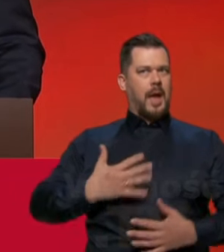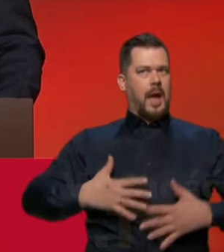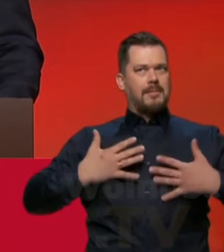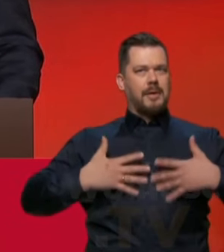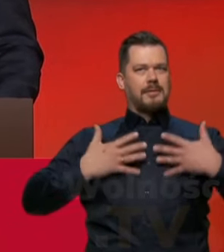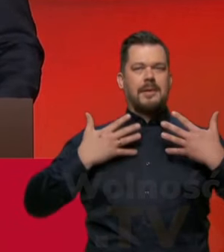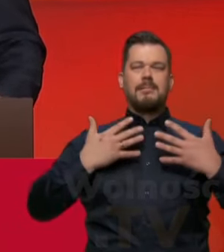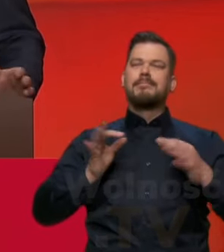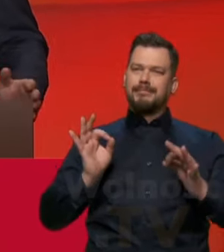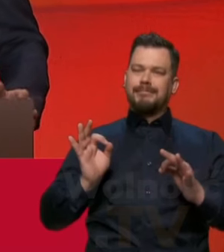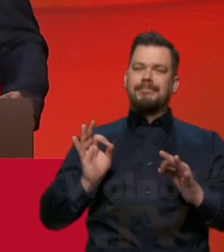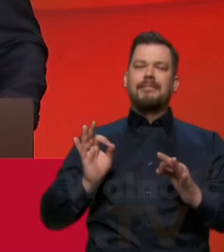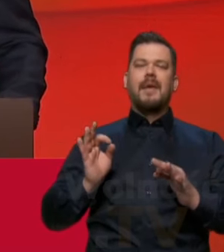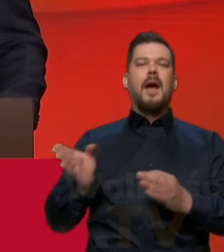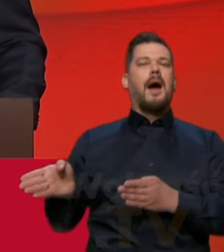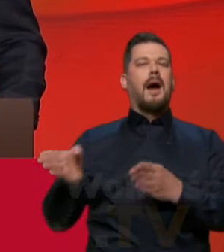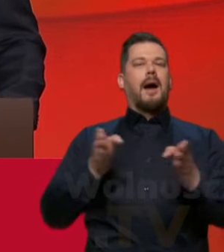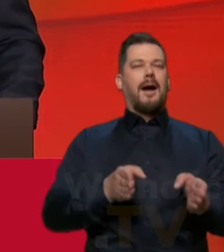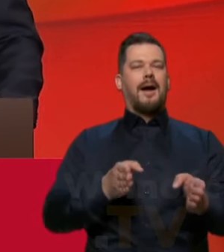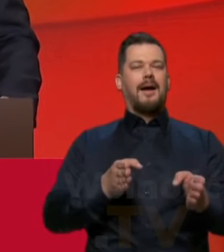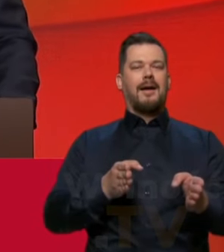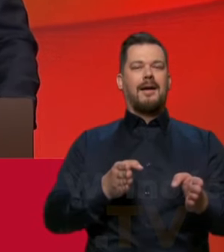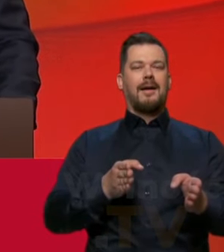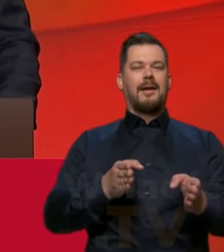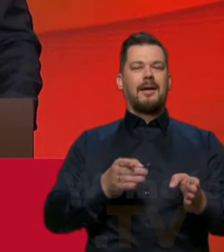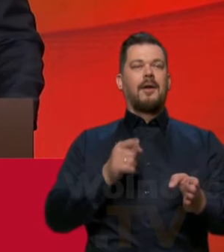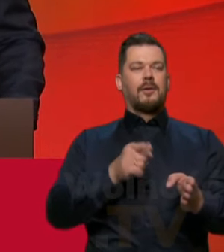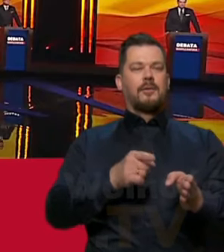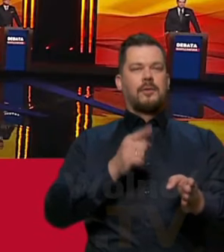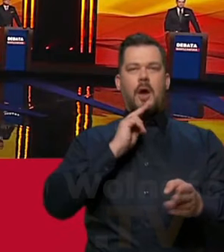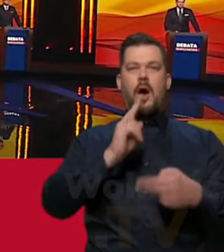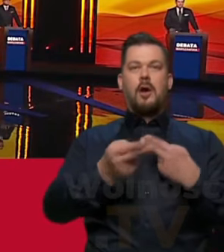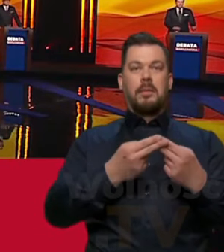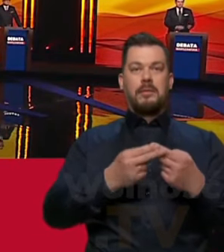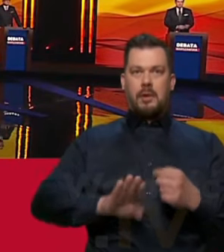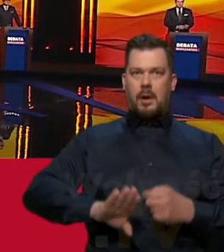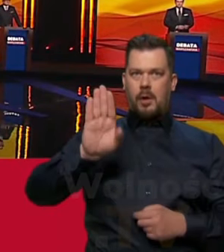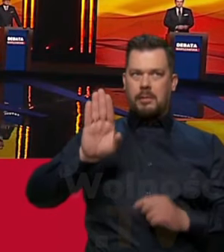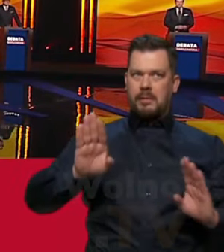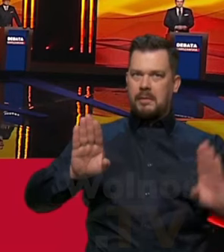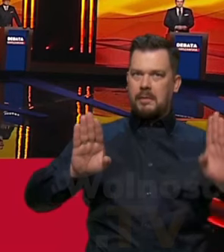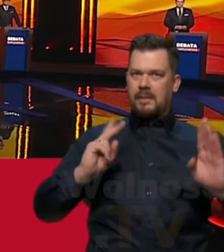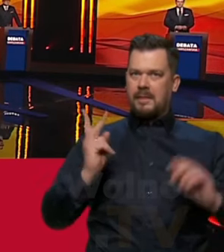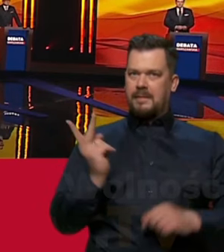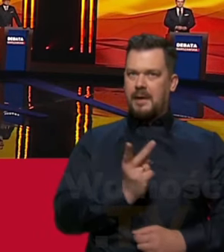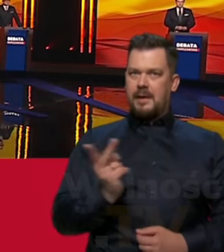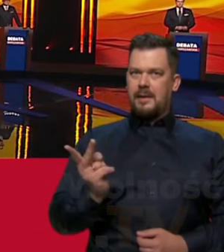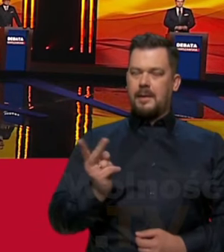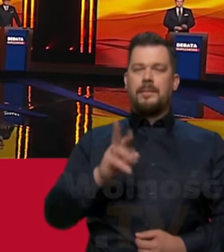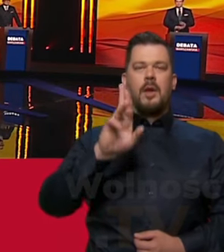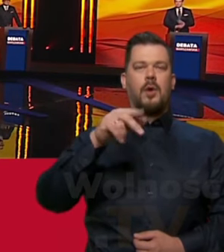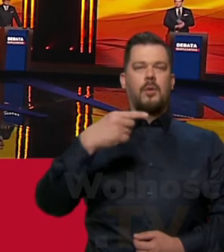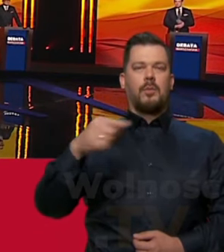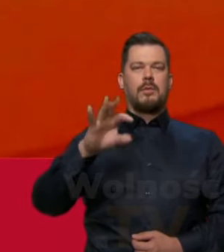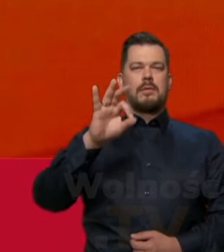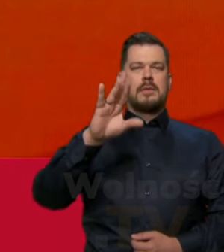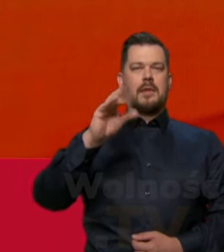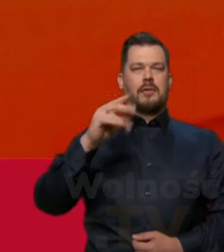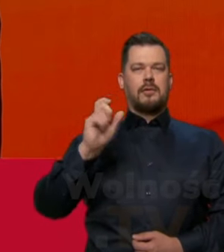emocji i mamy w tej kategorii i do tych wypowiedzi dwie riposty. Na początek Romuald